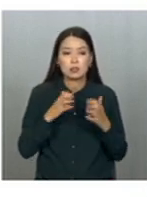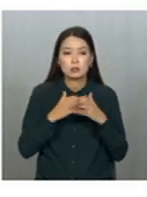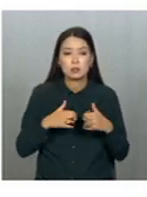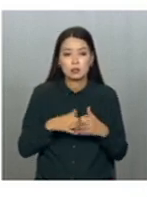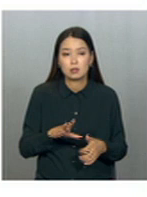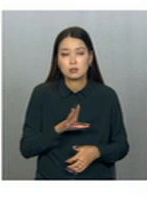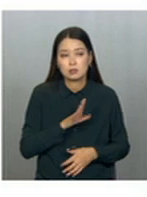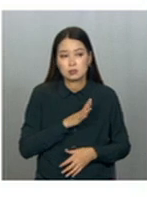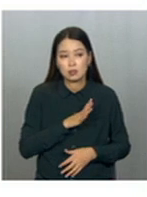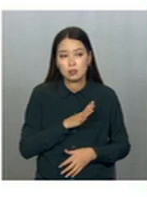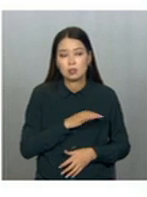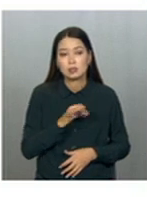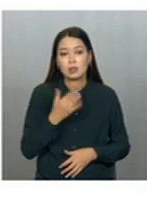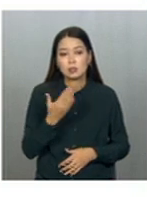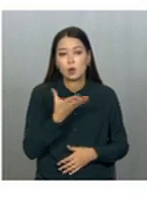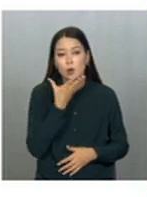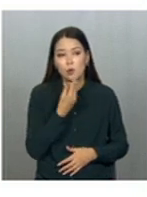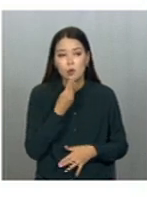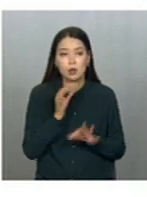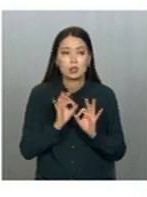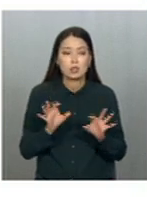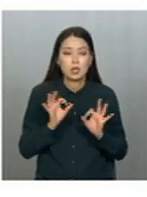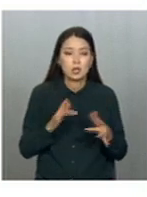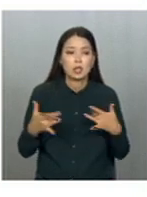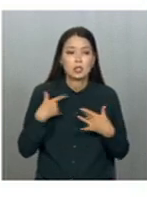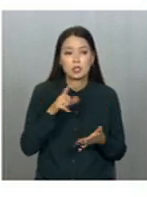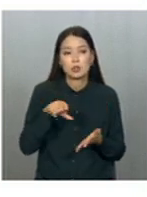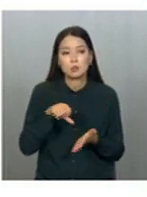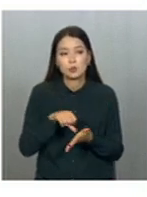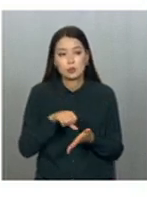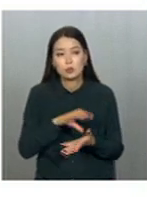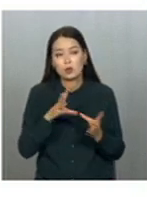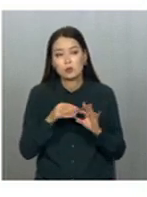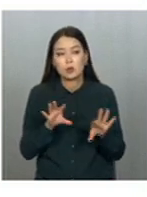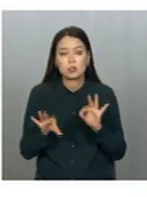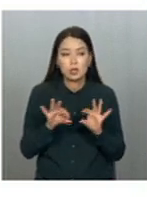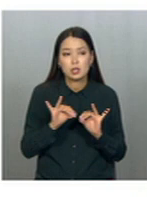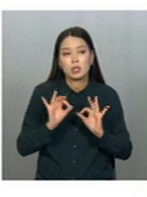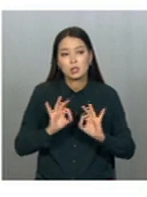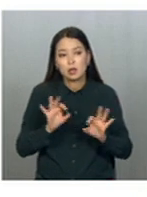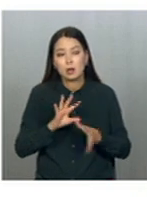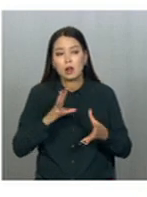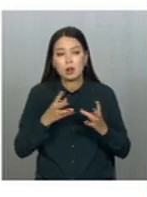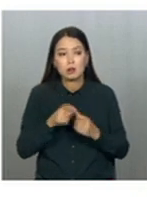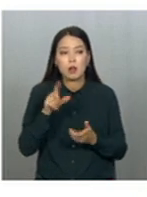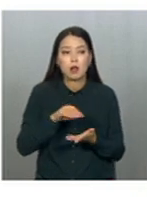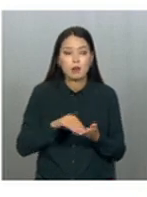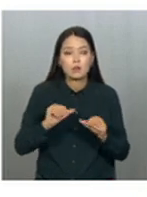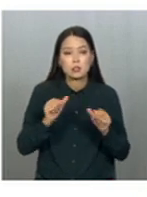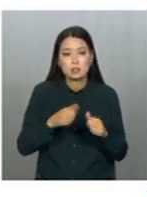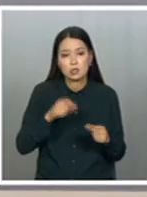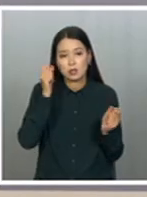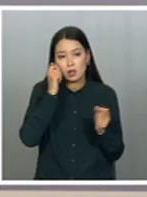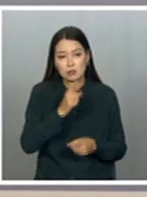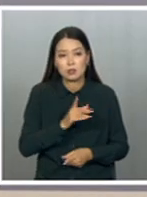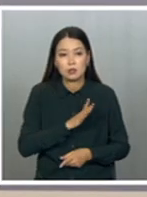талдадыңыздар. Және көркем шығармадағы кейіпкерлер жүйесін жинақтау мен даралау арқылы автор стилін